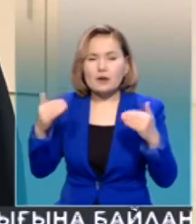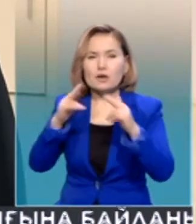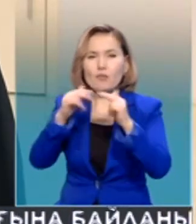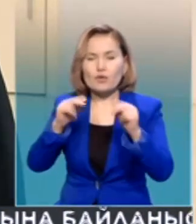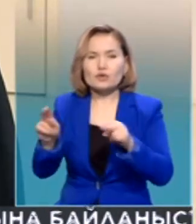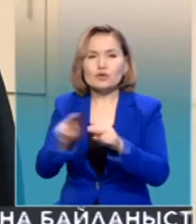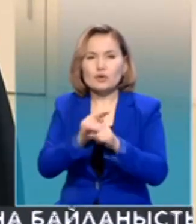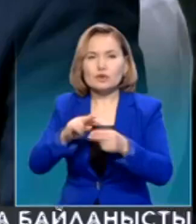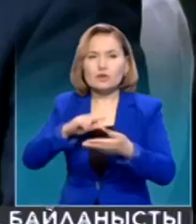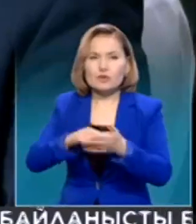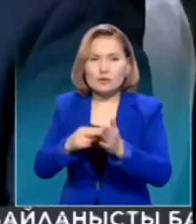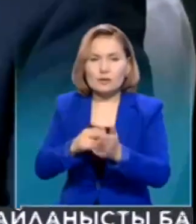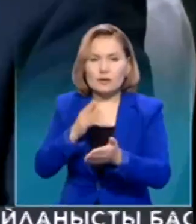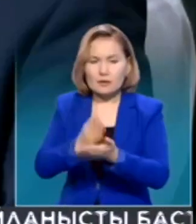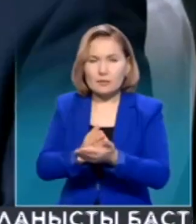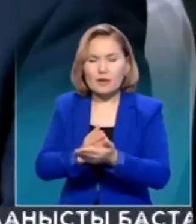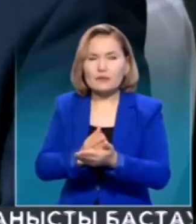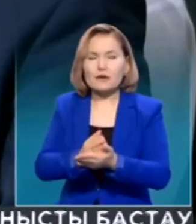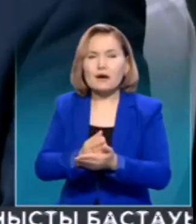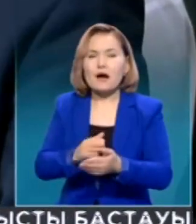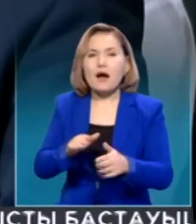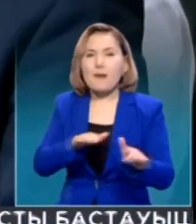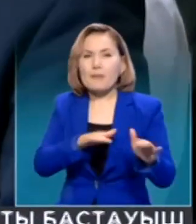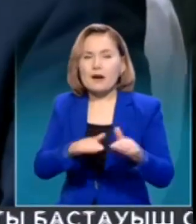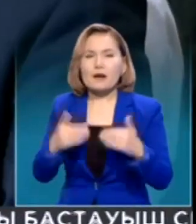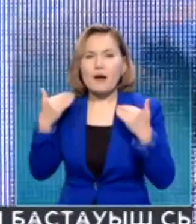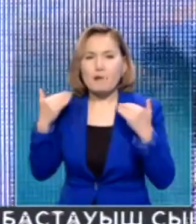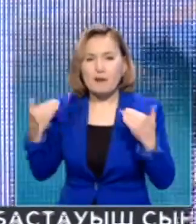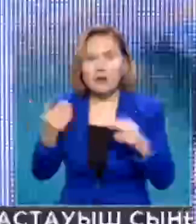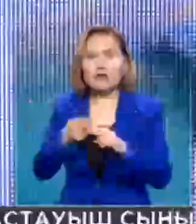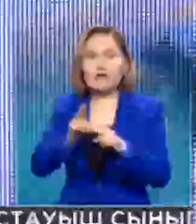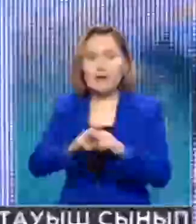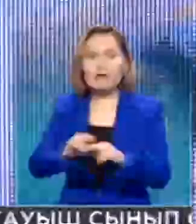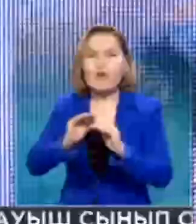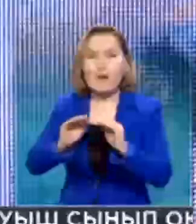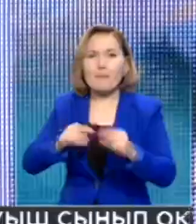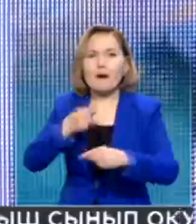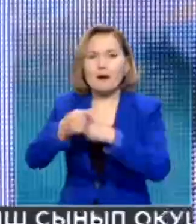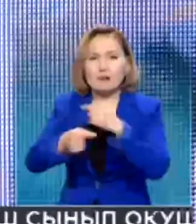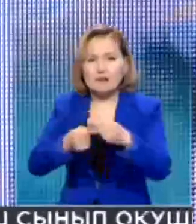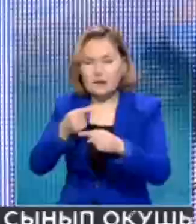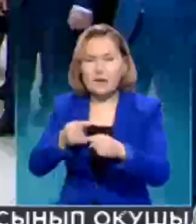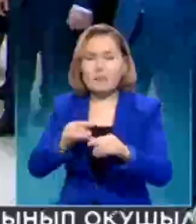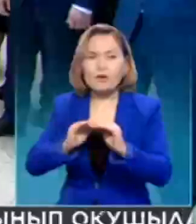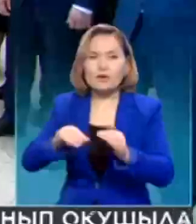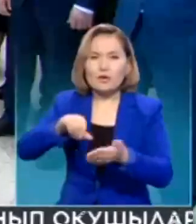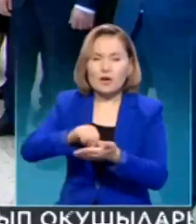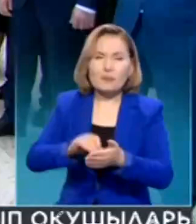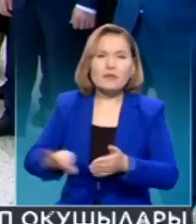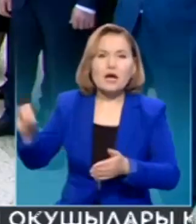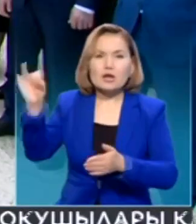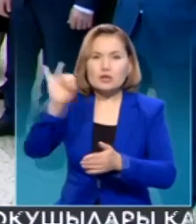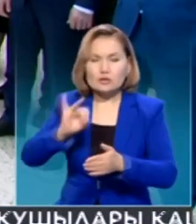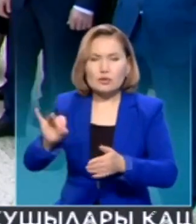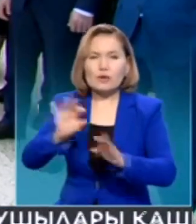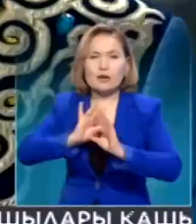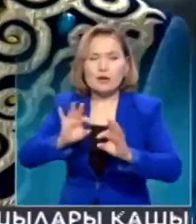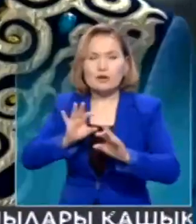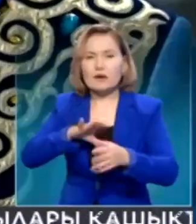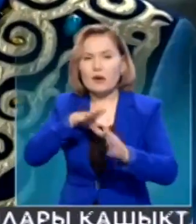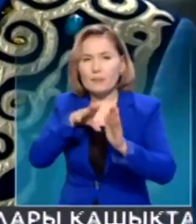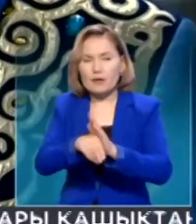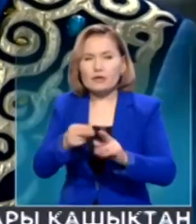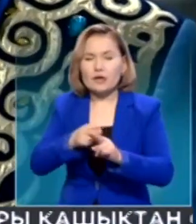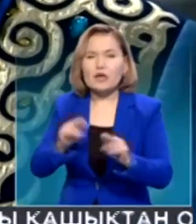шараларда жоспарланған. Шараға батырдың тікелей ұрпақтары да қатысты. Немересі батырдың көзін көргендерден естеген естелігімен бөлісі. Соның